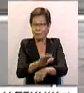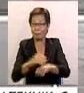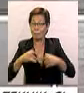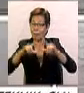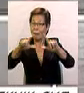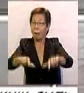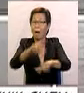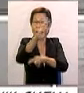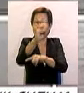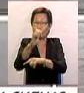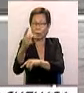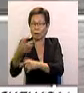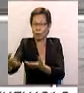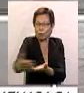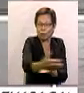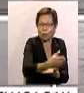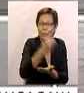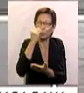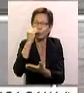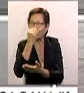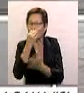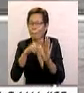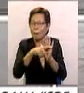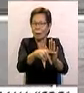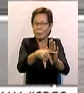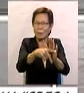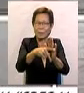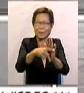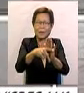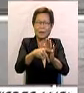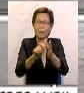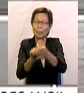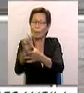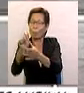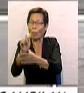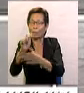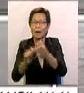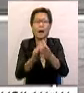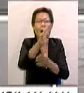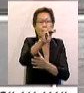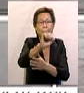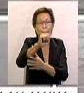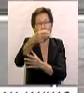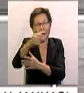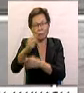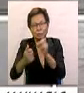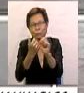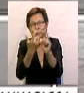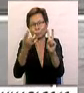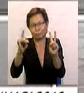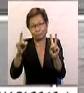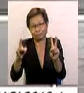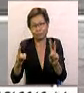menempatkan 60,000 koleksi bungaan sempena Pameran Pertanian Hortikultur dan Agro Pelancongan Malaysia MAHA